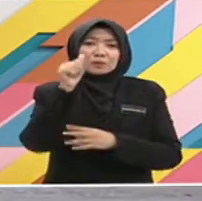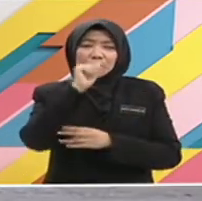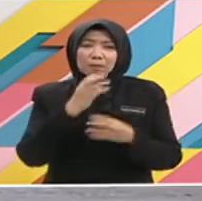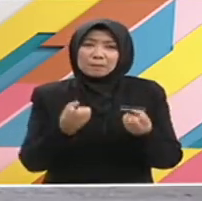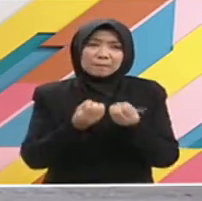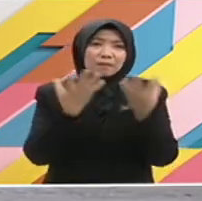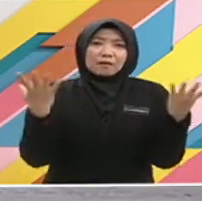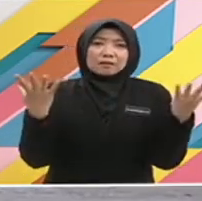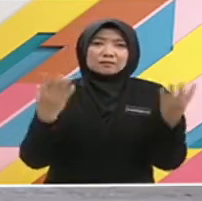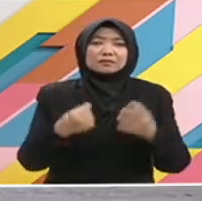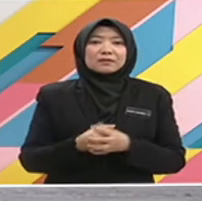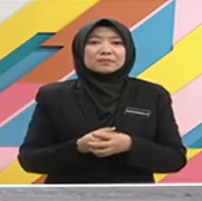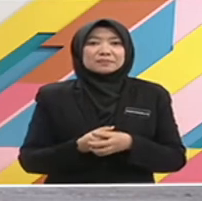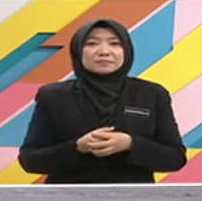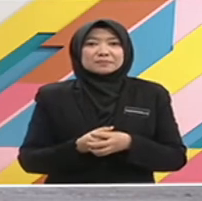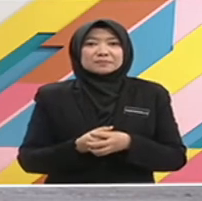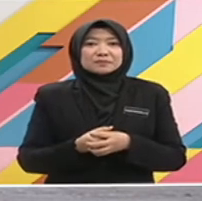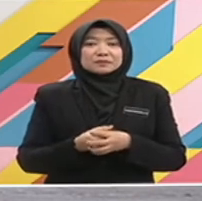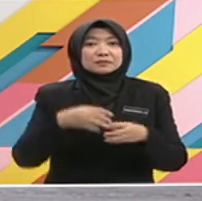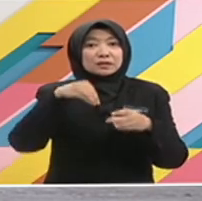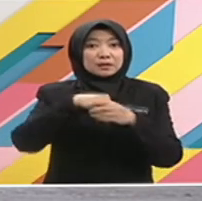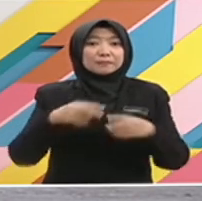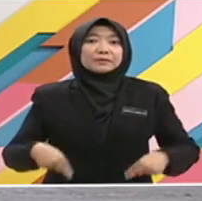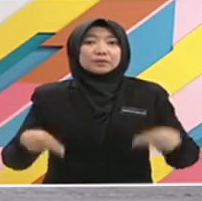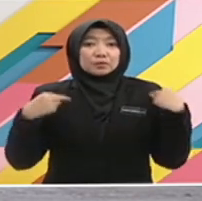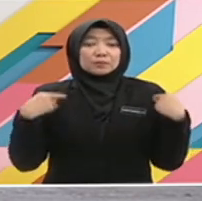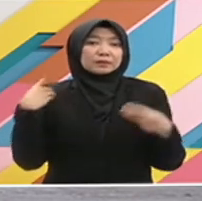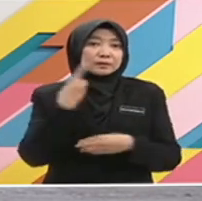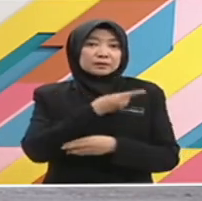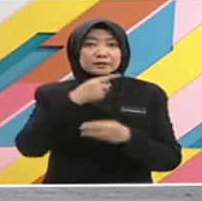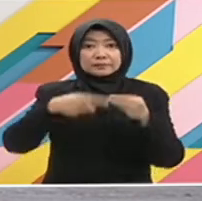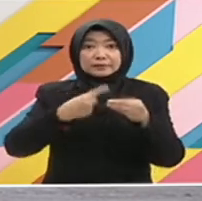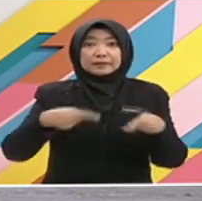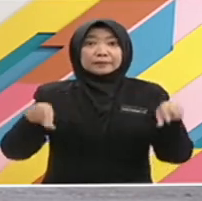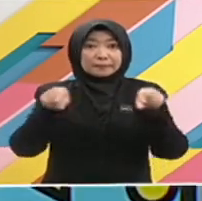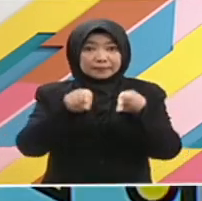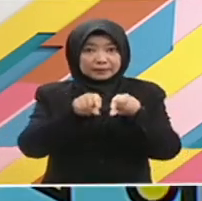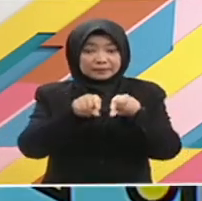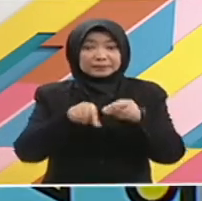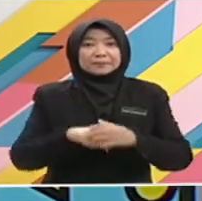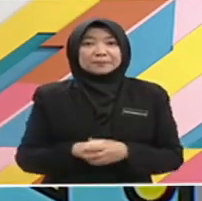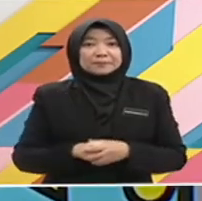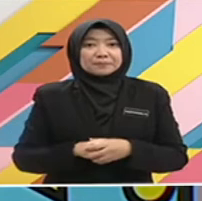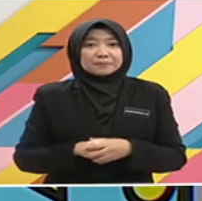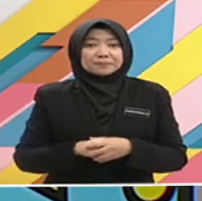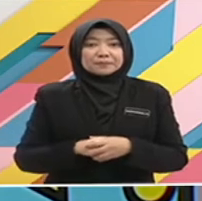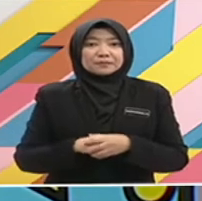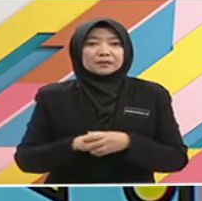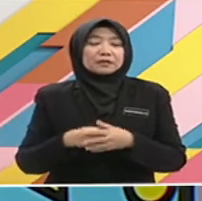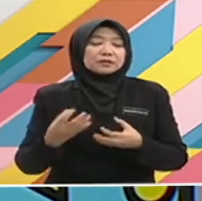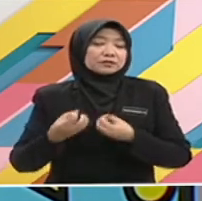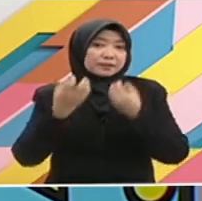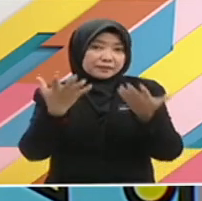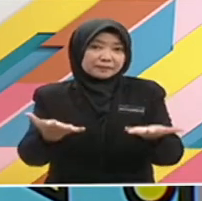banyak perkara yang berkaitan dengan kehidupan seharian kita, betul tak cikgu? Ya, betul. Mm-hmm. Contohnya macam mungkin saya bagi cadangan cikgu ya. Uh-huh.